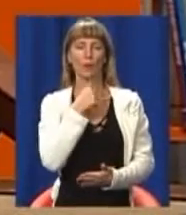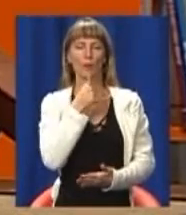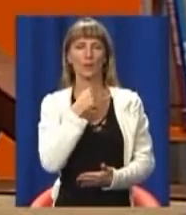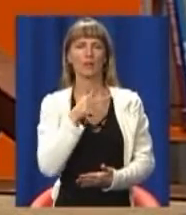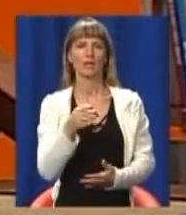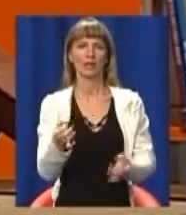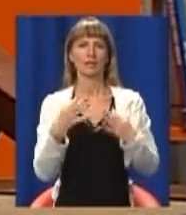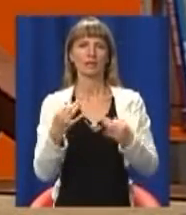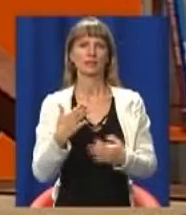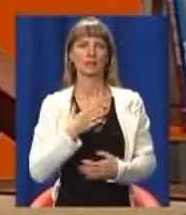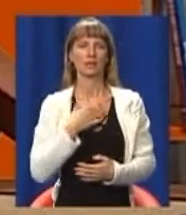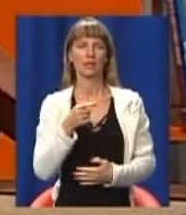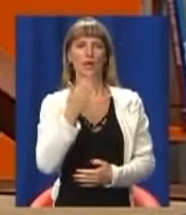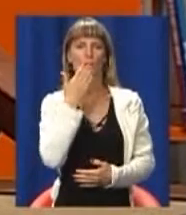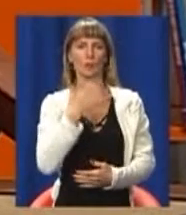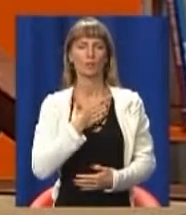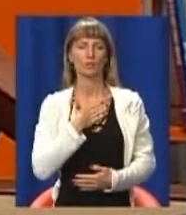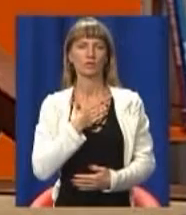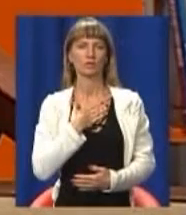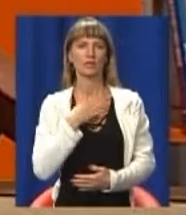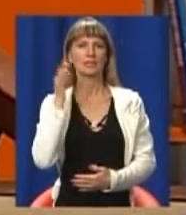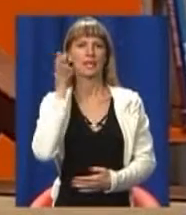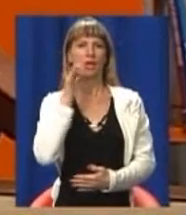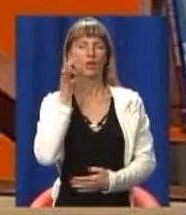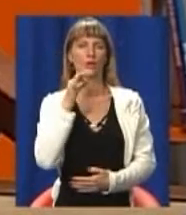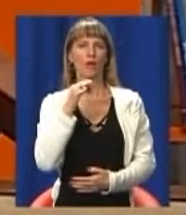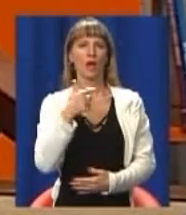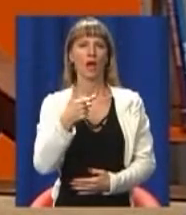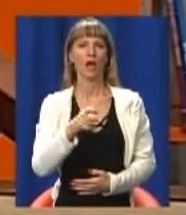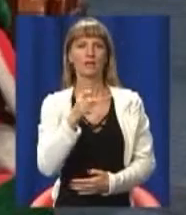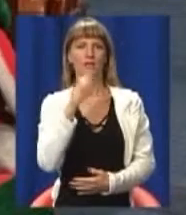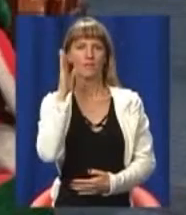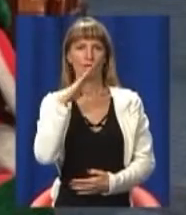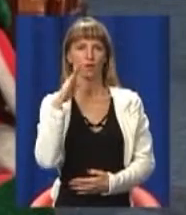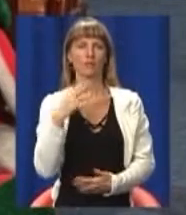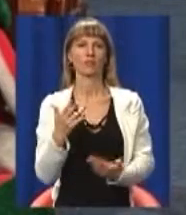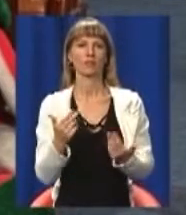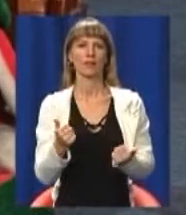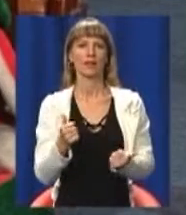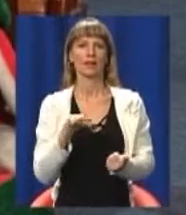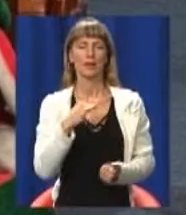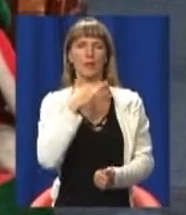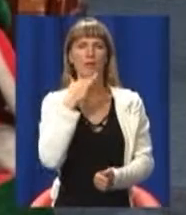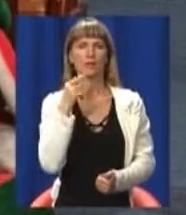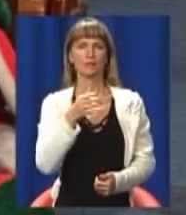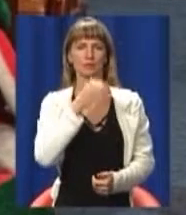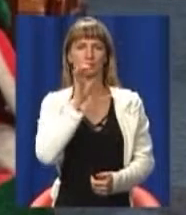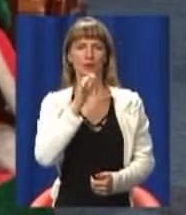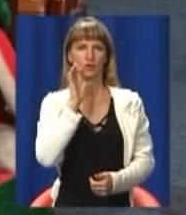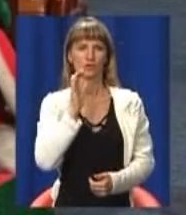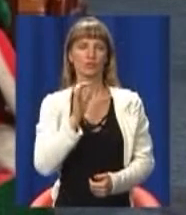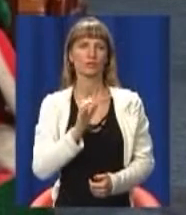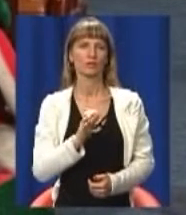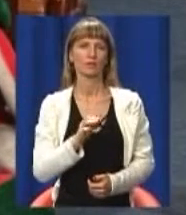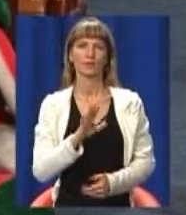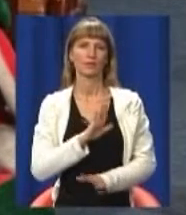мені, будь ласка, мабуть, ти полюбляєш солодку газовану воду, так? Так. І багато ти її п'єш?